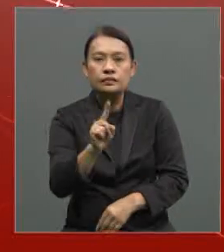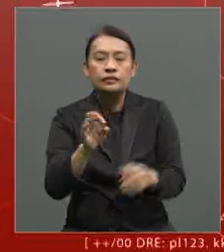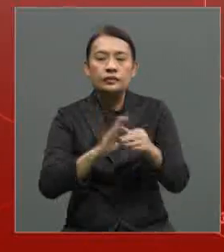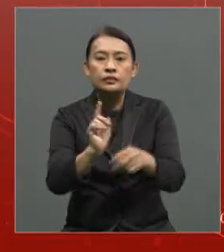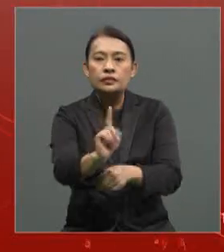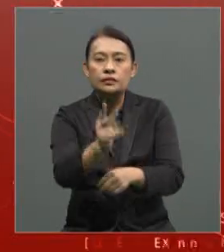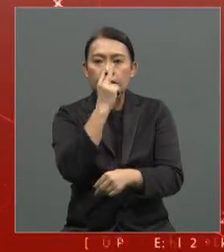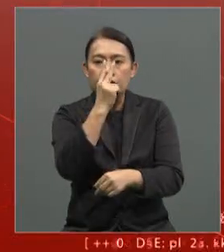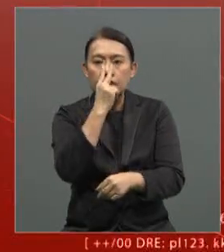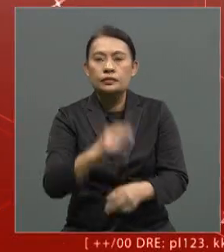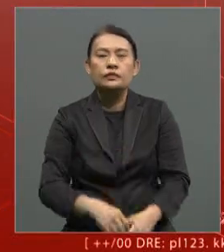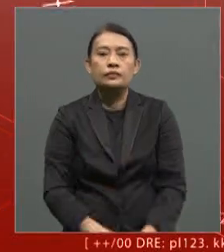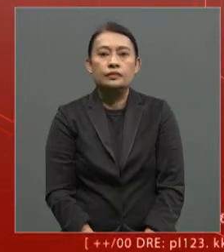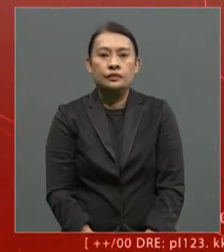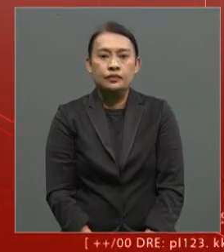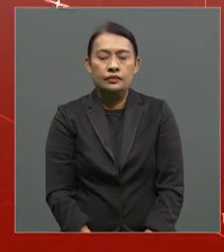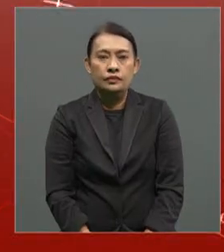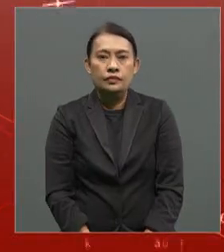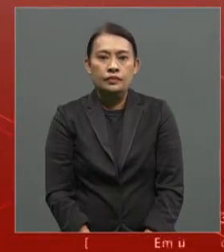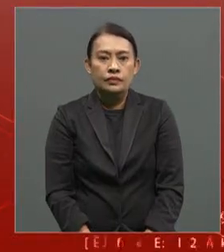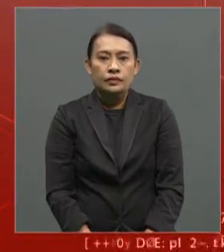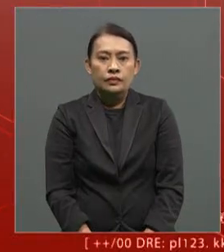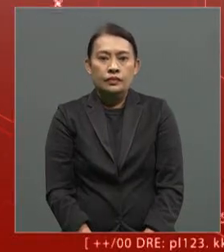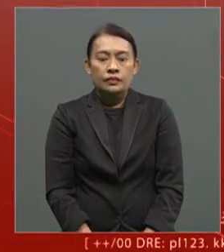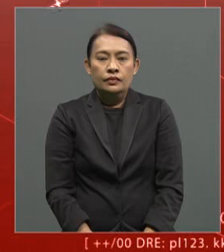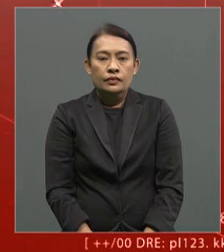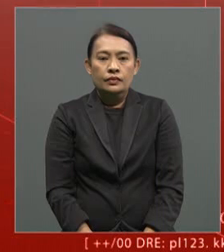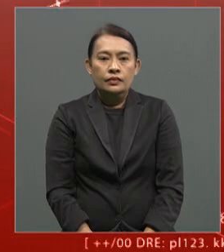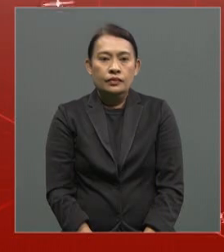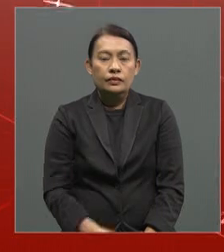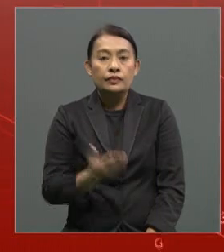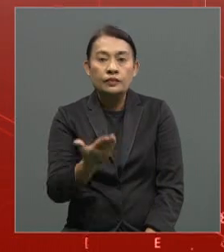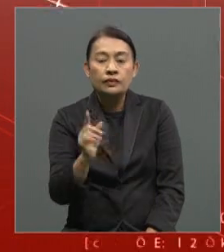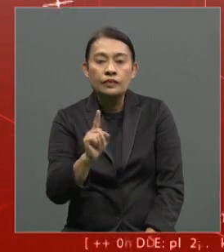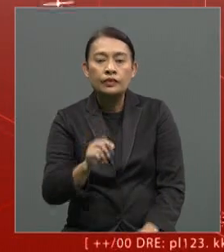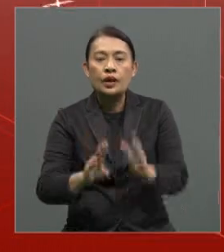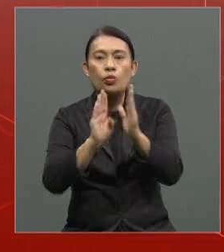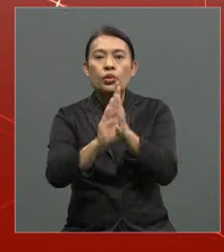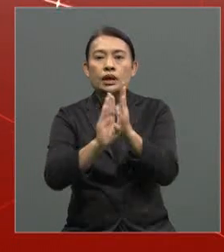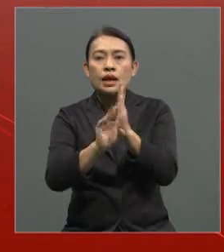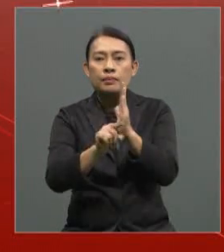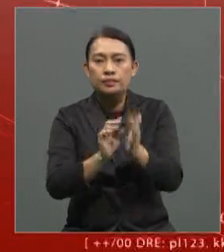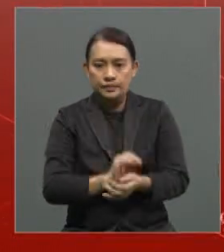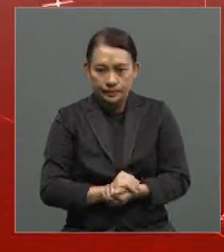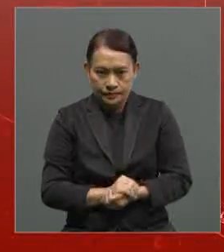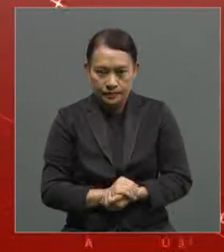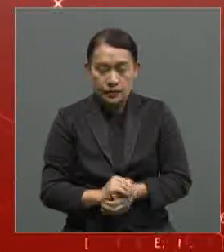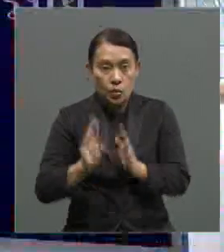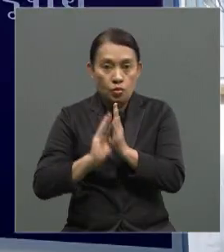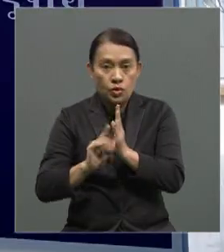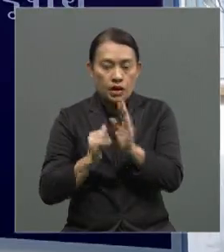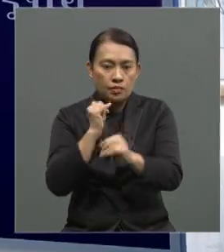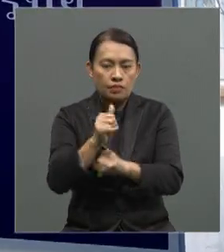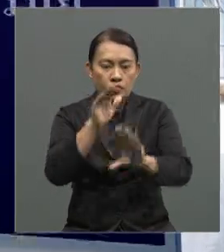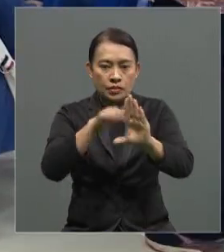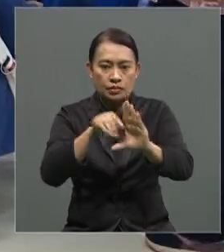พื้นที่ไหนกันบ้างนะครับอย่างพื้นที่หรือว่าจังหวัดแรกที่เราจะพาไปกันนะเป็นที่บุรีรัมย์นะที่บุรีรัมย์เนี่ยมีผู้มาลงทะเบียน